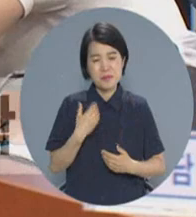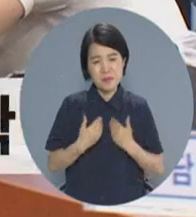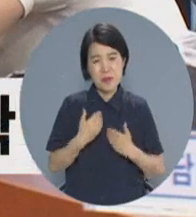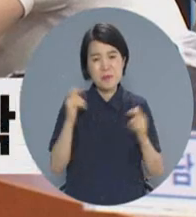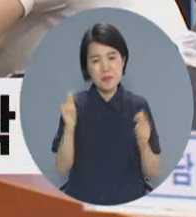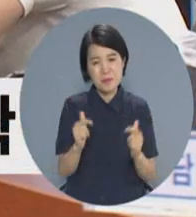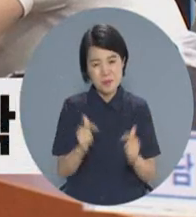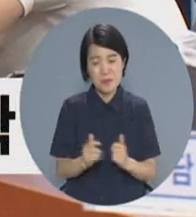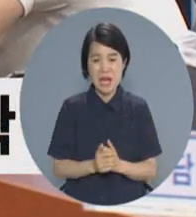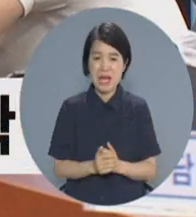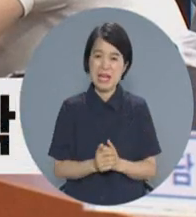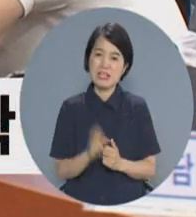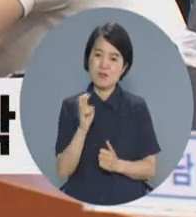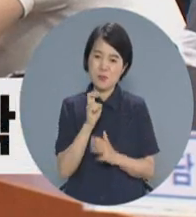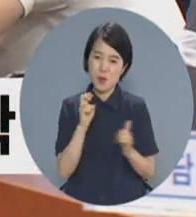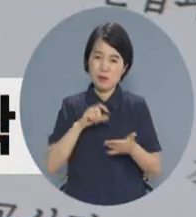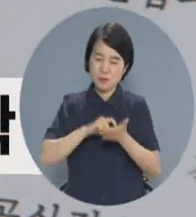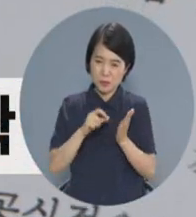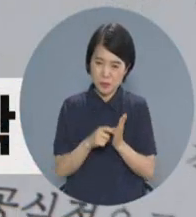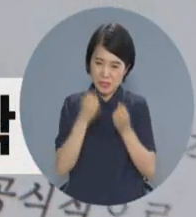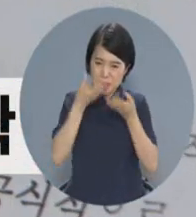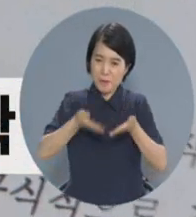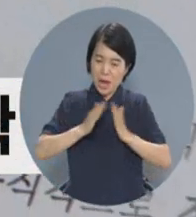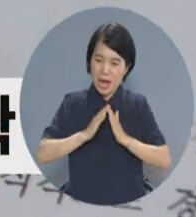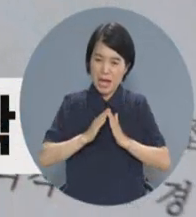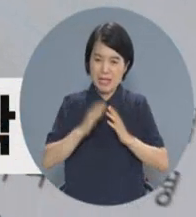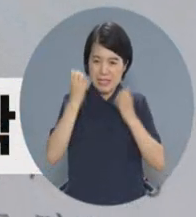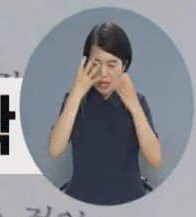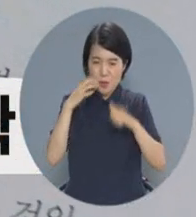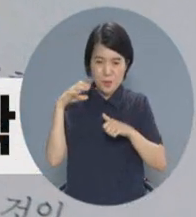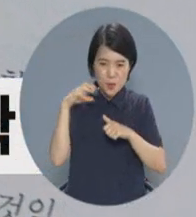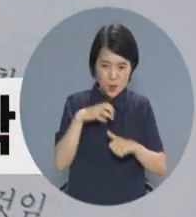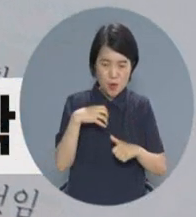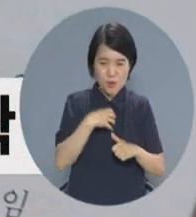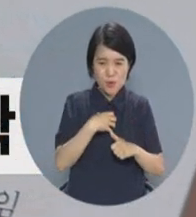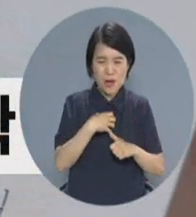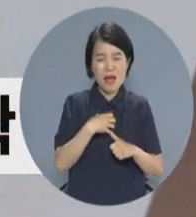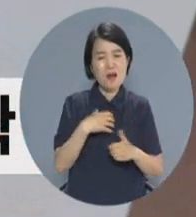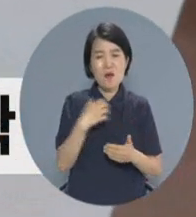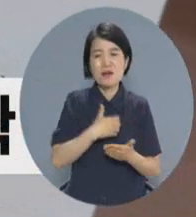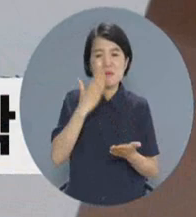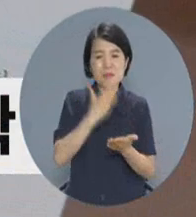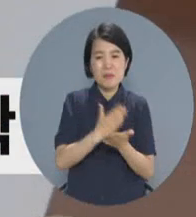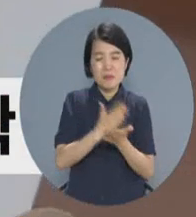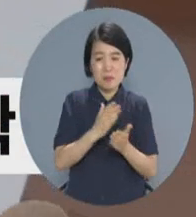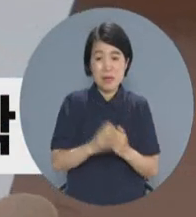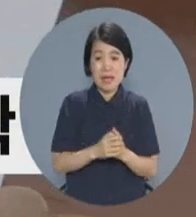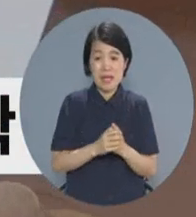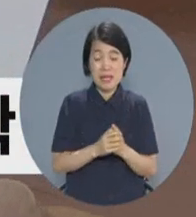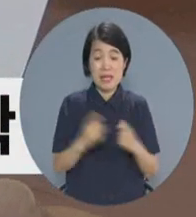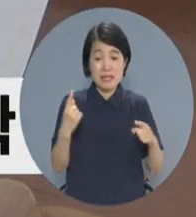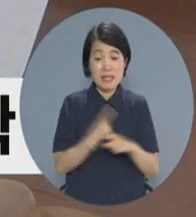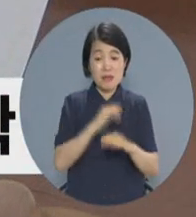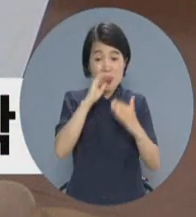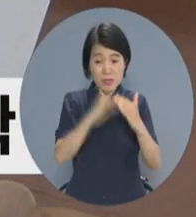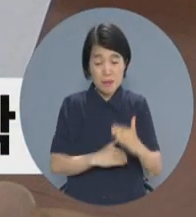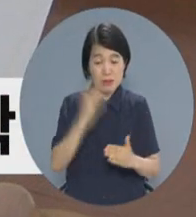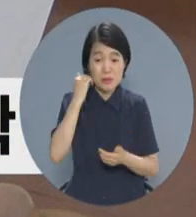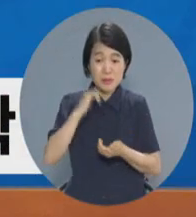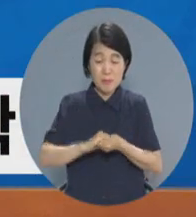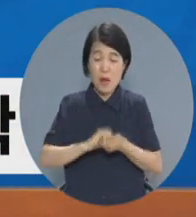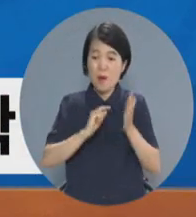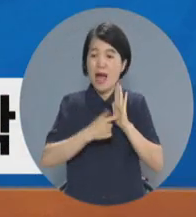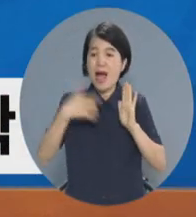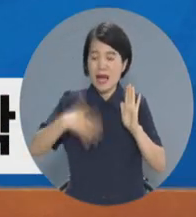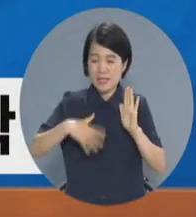신설될 20명 규모 업무 조직이 새로운 통제 수단이 될 것이란 우려가 기울하며 이번 개선 방안은 청와대가